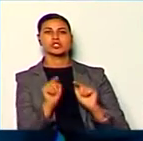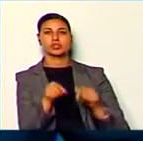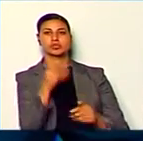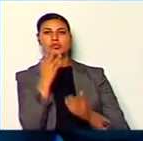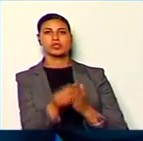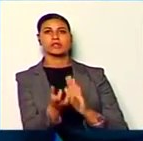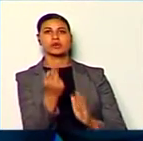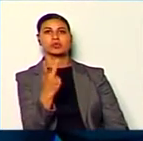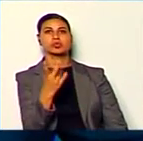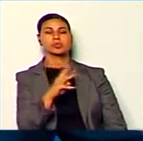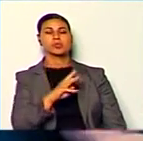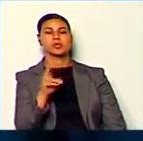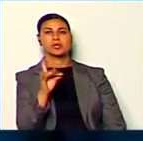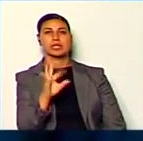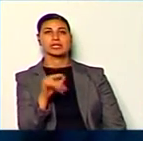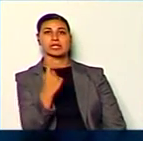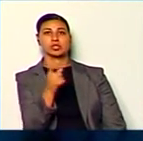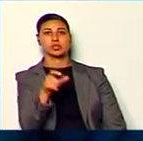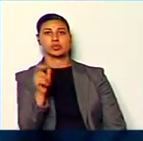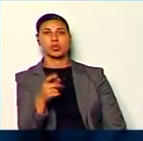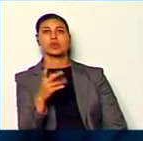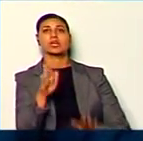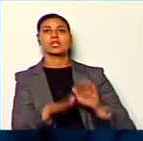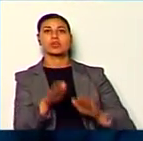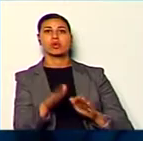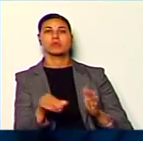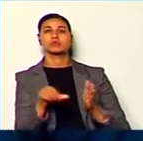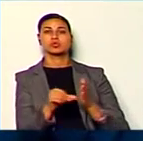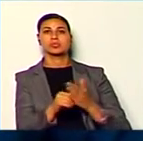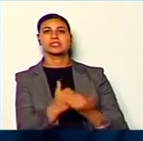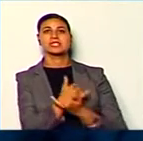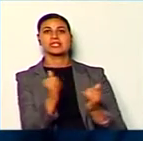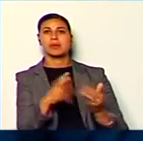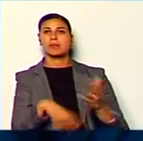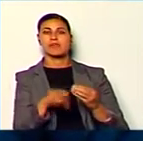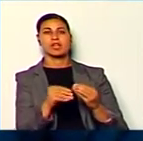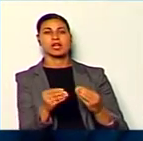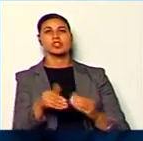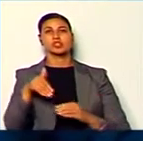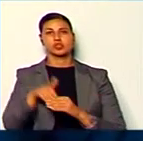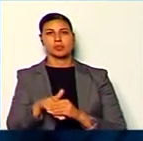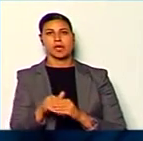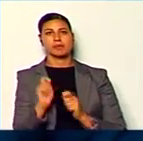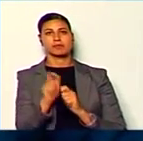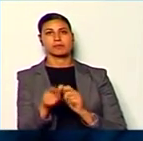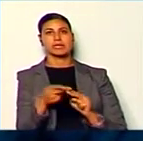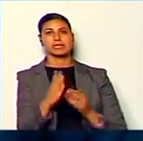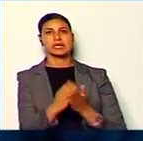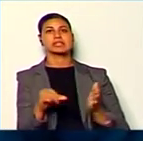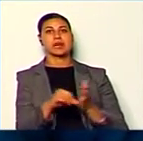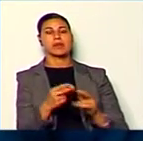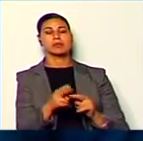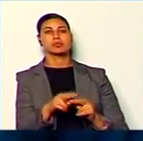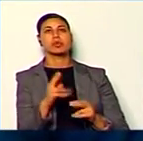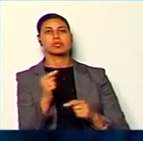ჩვენ ვიღებთ 25 მილიონ ლარს და თითოეულ კილოგრამზე სუბსიდიის სახით ყველა ოჯახში ყველა ფერმერის ჯიბეში ვდებთ. აი ეს არის დახმარება, იმიტომ